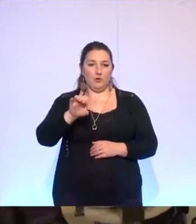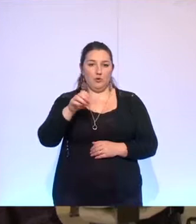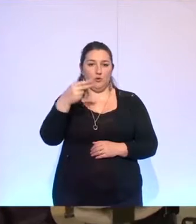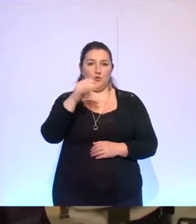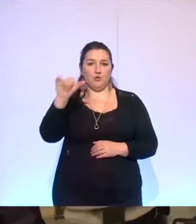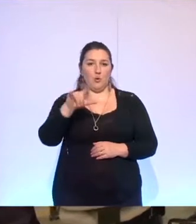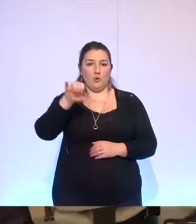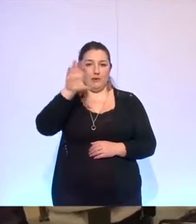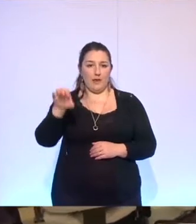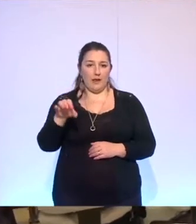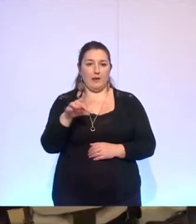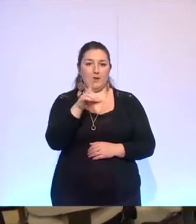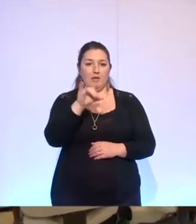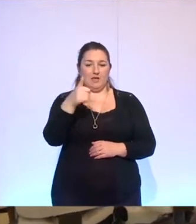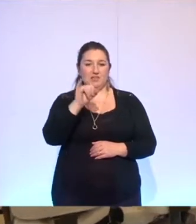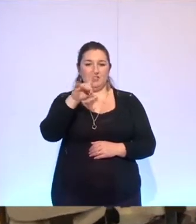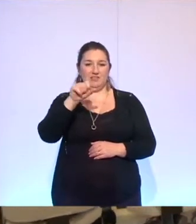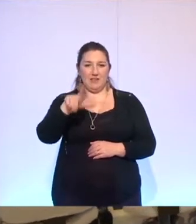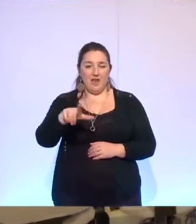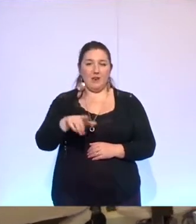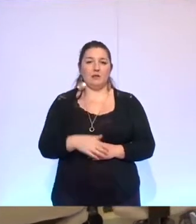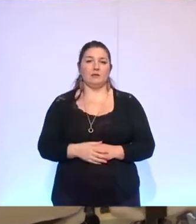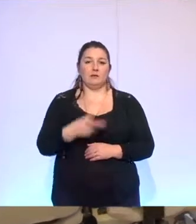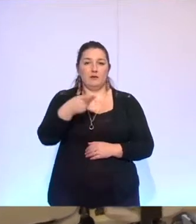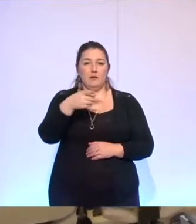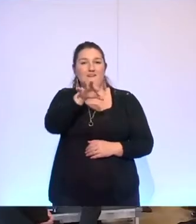Gidel Salima, présent. Philippi Lionel, présent.